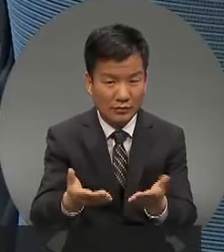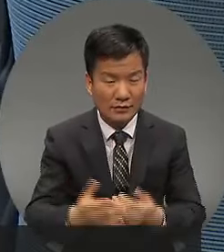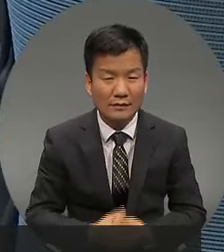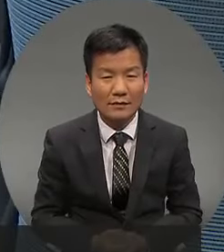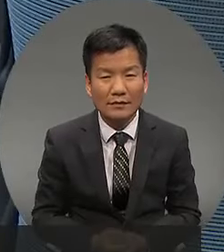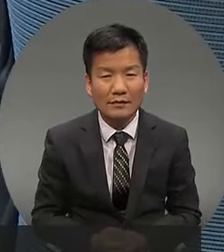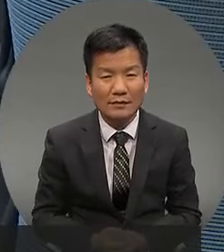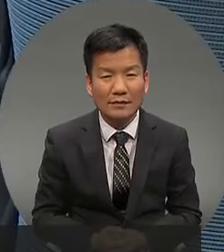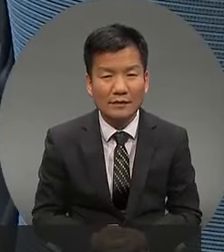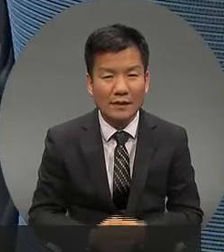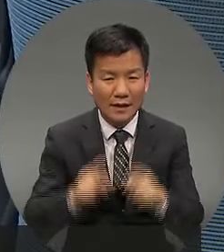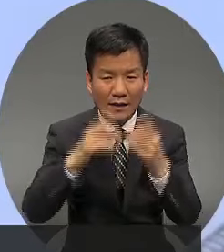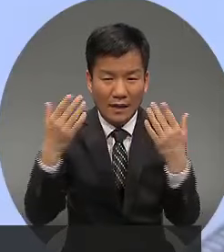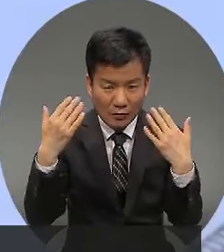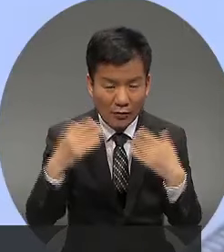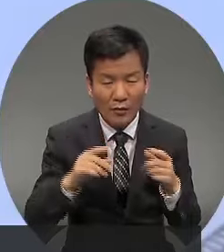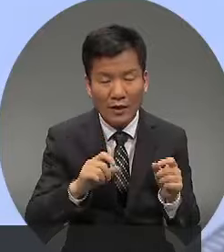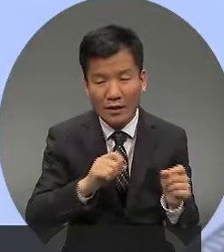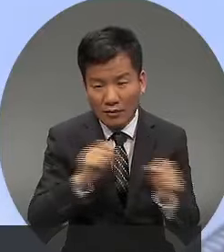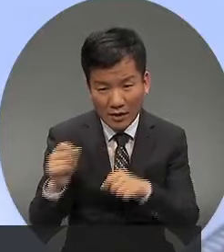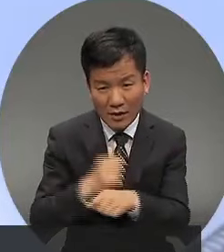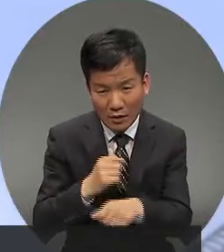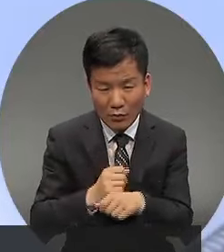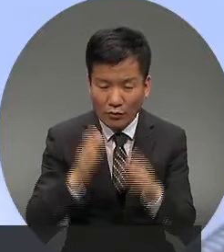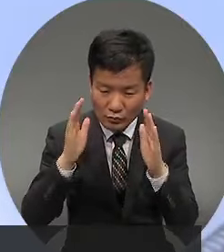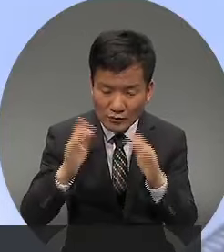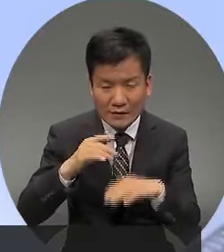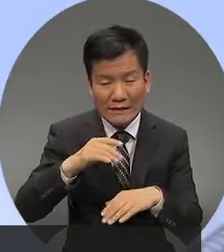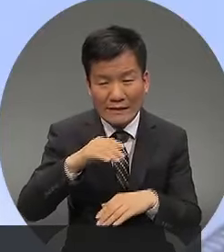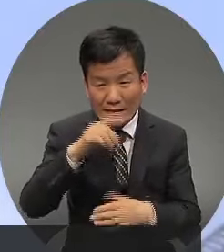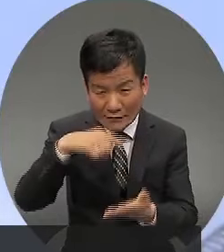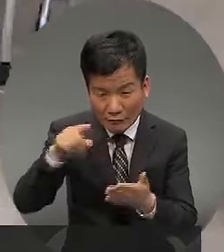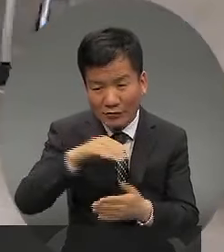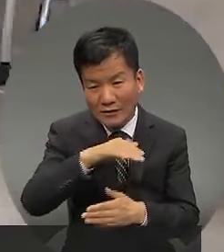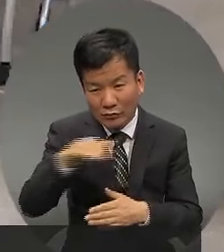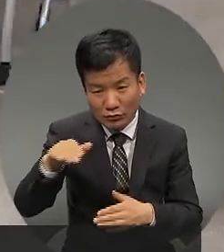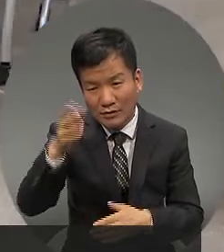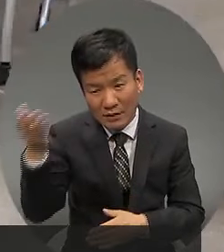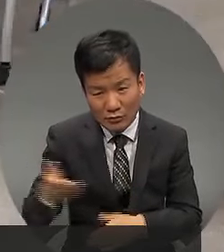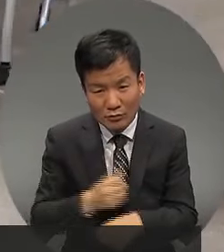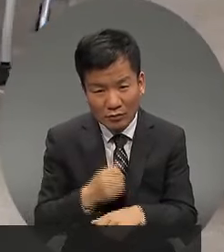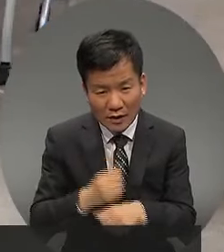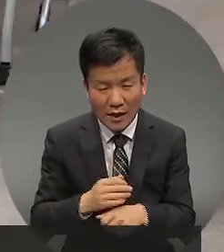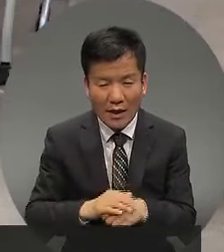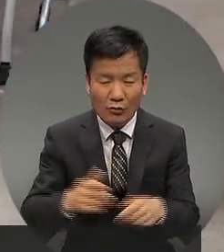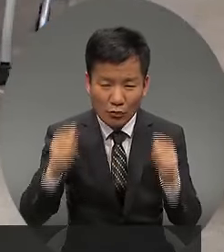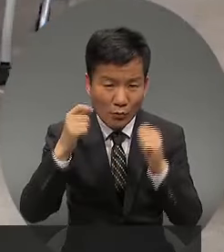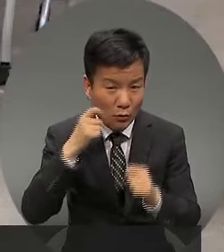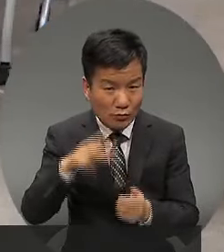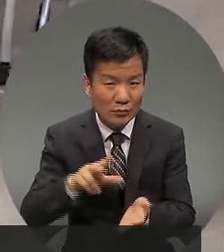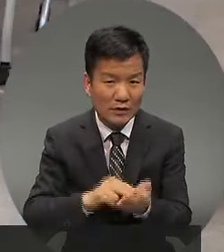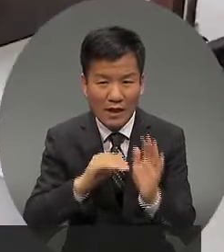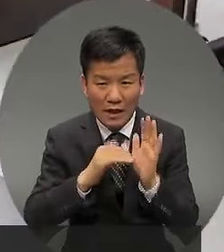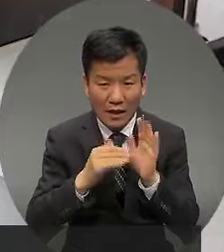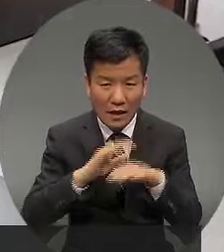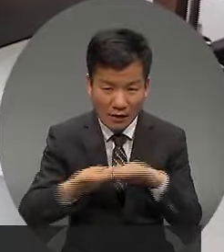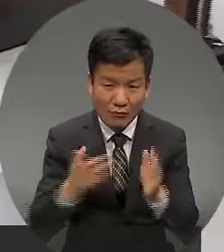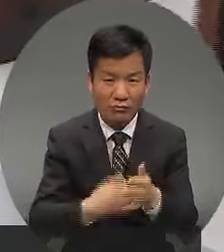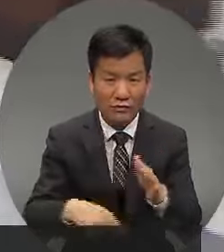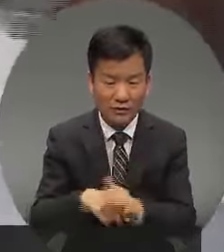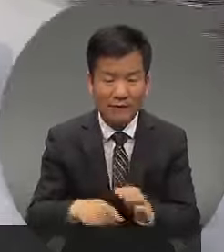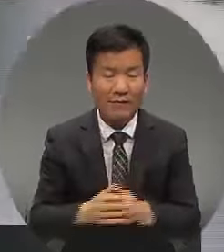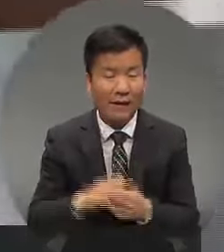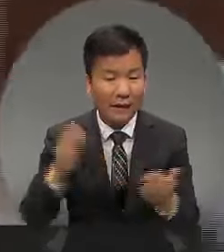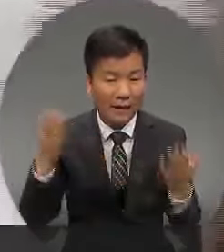했습니다 대학들이 개강을 미루거나 수업과 출석 기준을 완화하는 건 의대생 집단 유급을 막기 위해서입니다